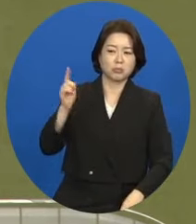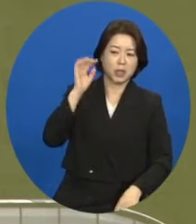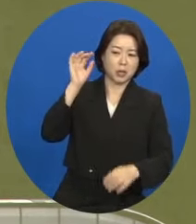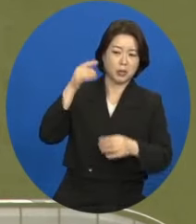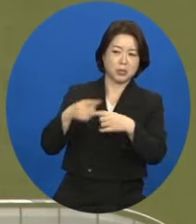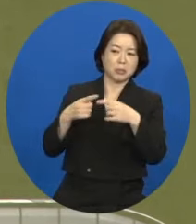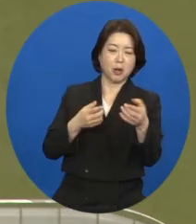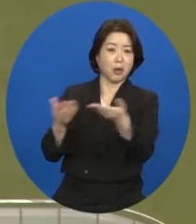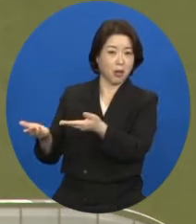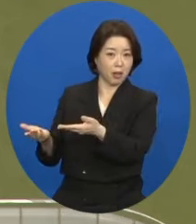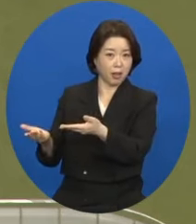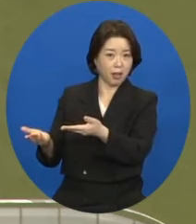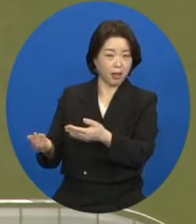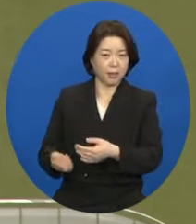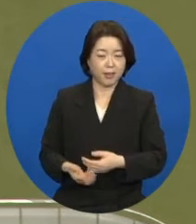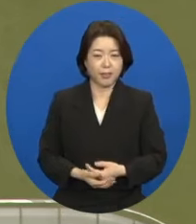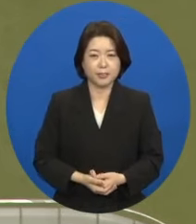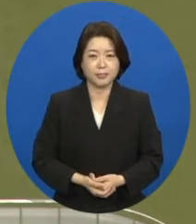겁니다.